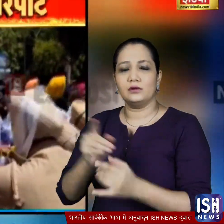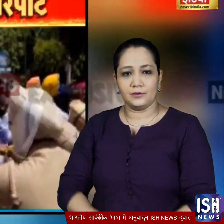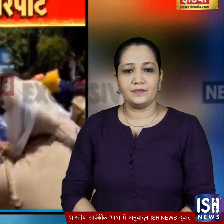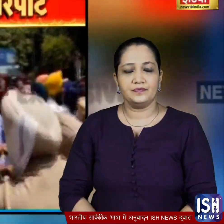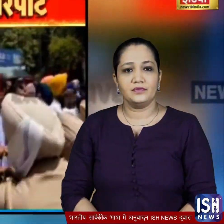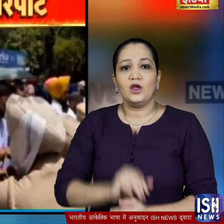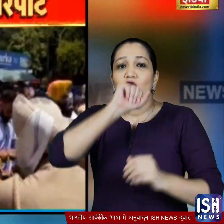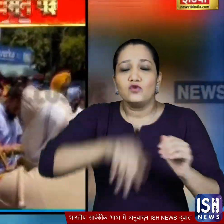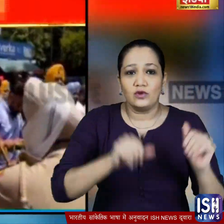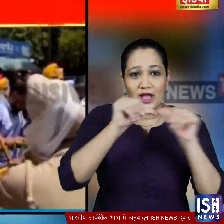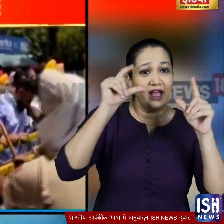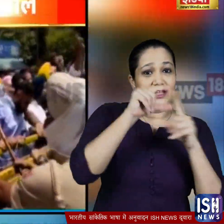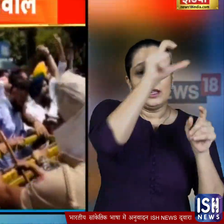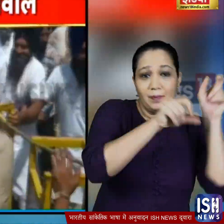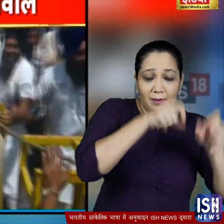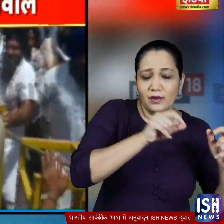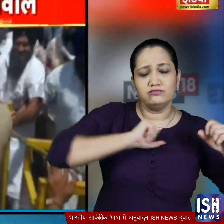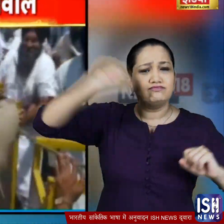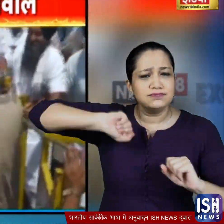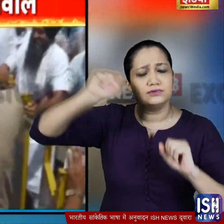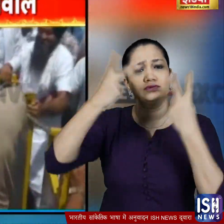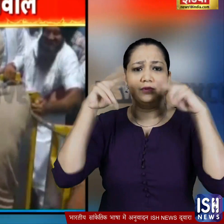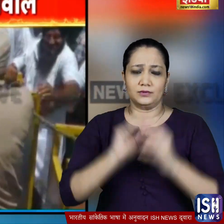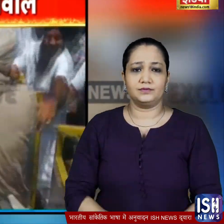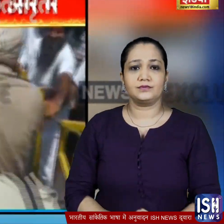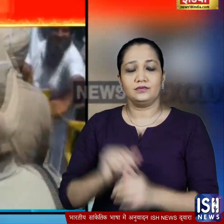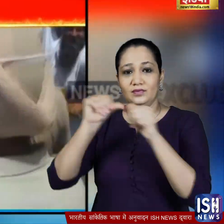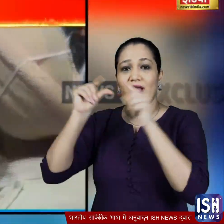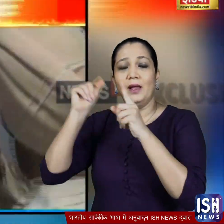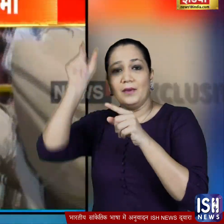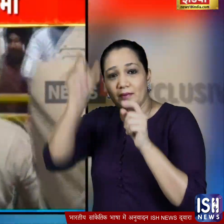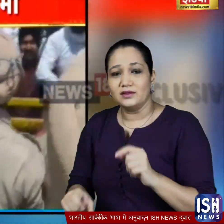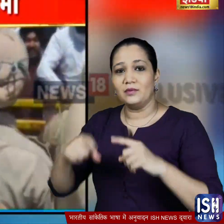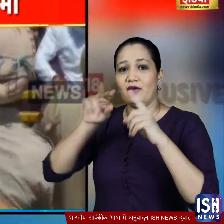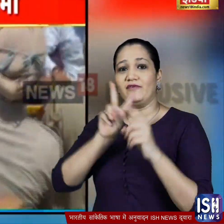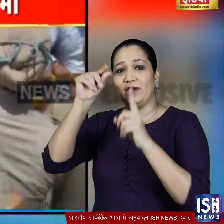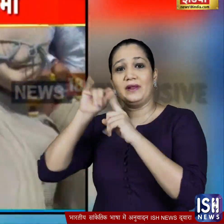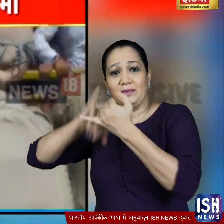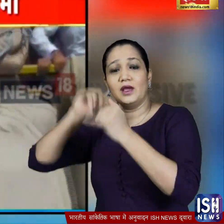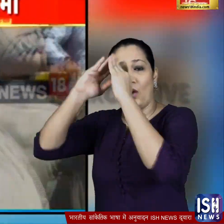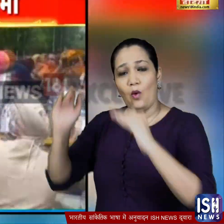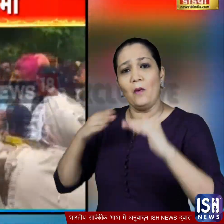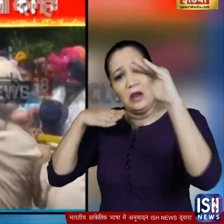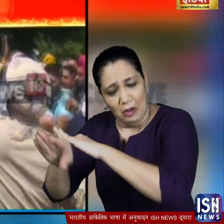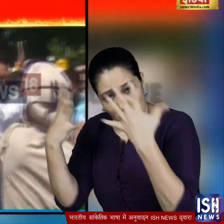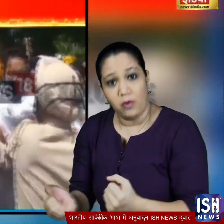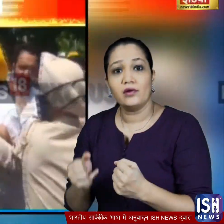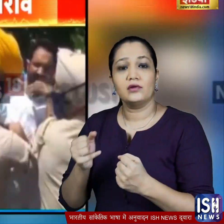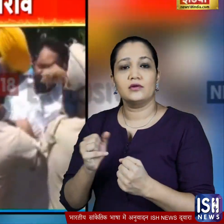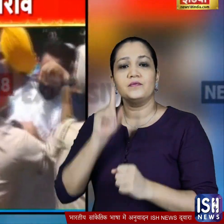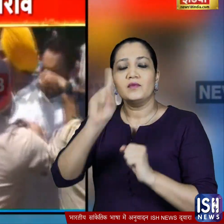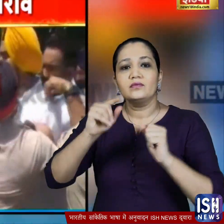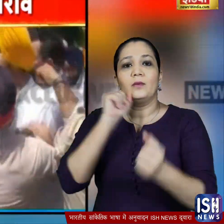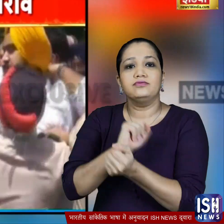यूथ अकाली दल के कार्यकर्ताओं ने अपना विरोध जताया। उन्होंने आम आदमी पार्टी के नेता कुंवर विजय प्रताप सिंह के घर के अंदर जाने की कोशिश की, लेकिन वहां